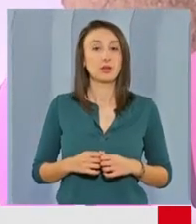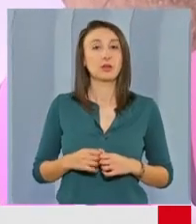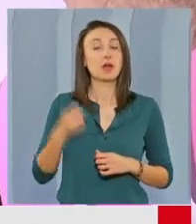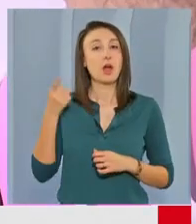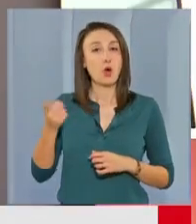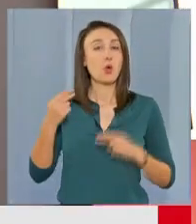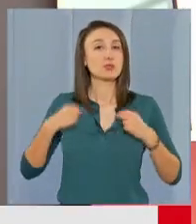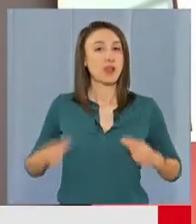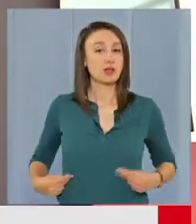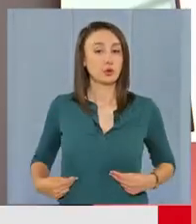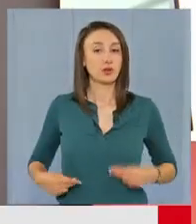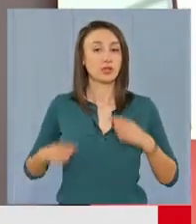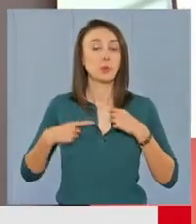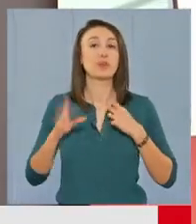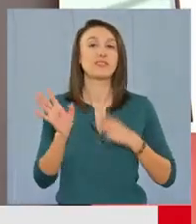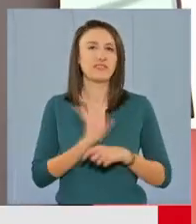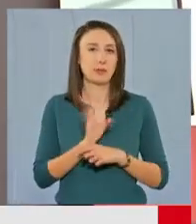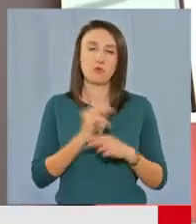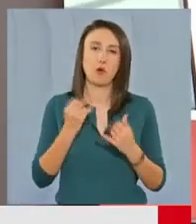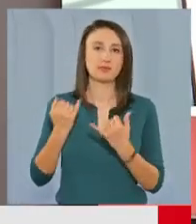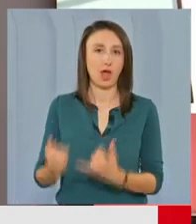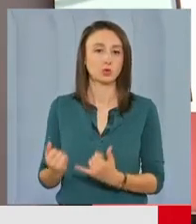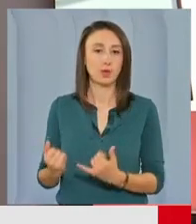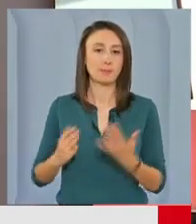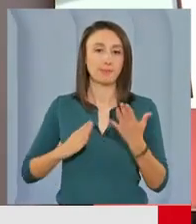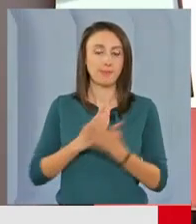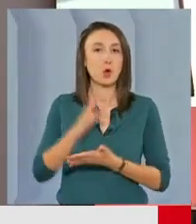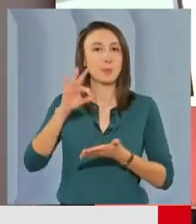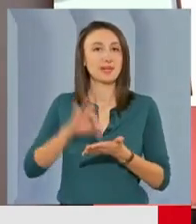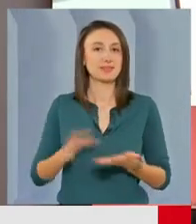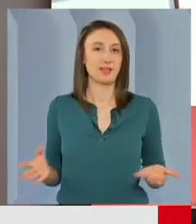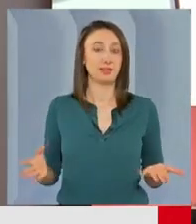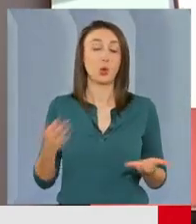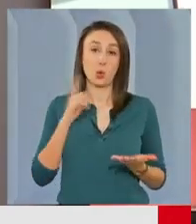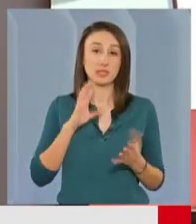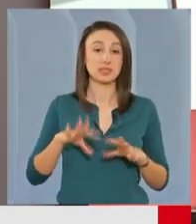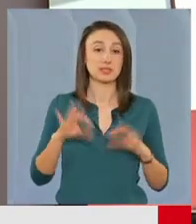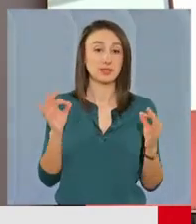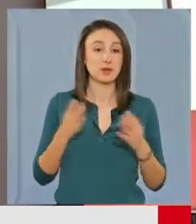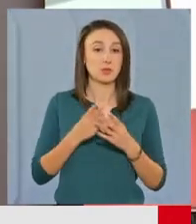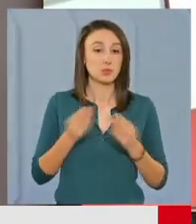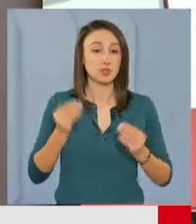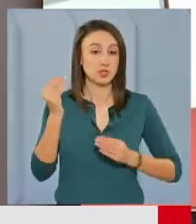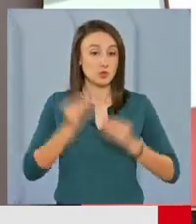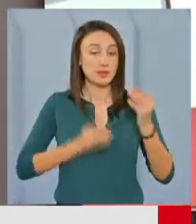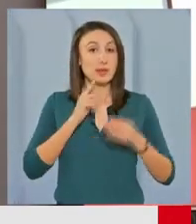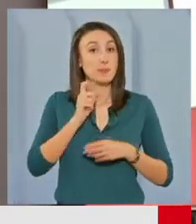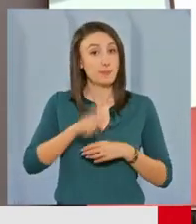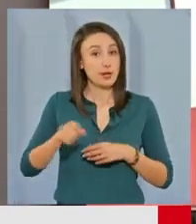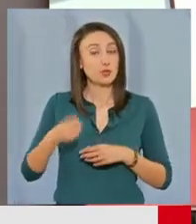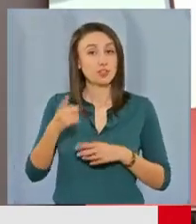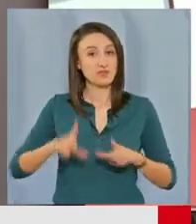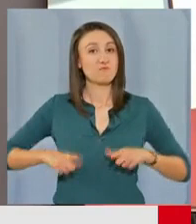un film actual. Este un film foarte actual, mereu prezent. O să regăsiți nenumărate situații și personaje